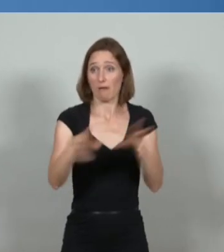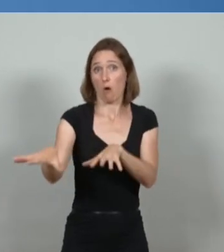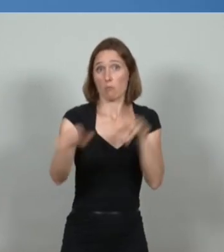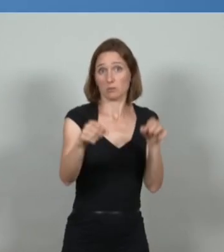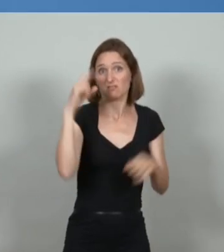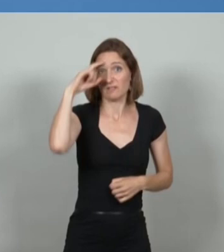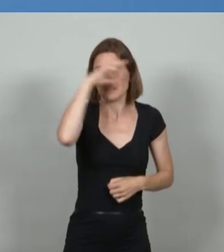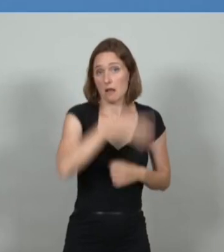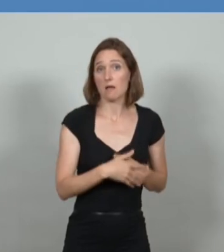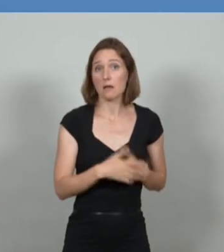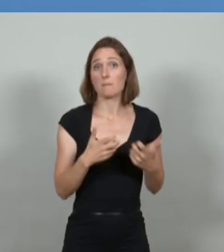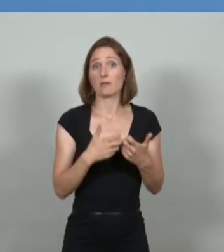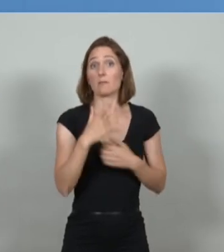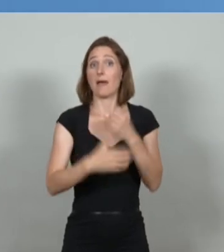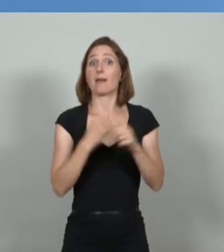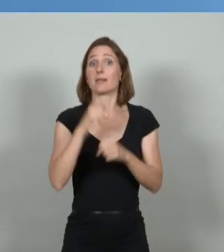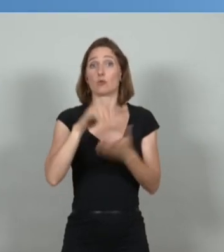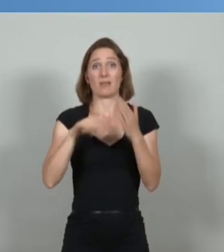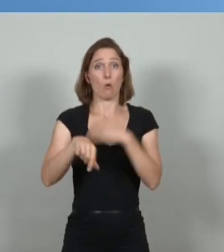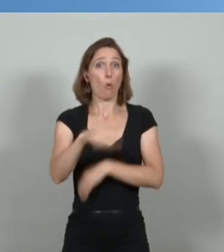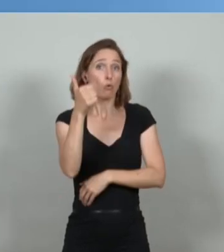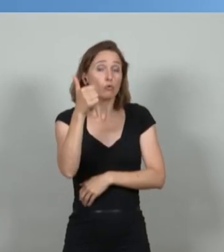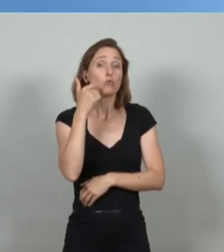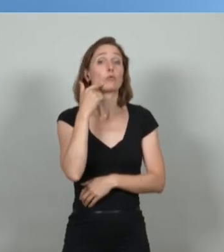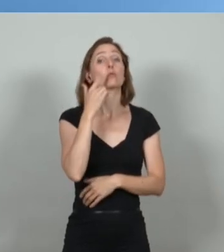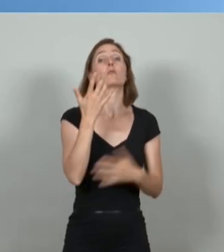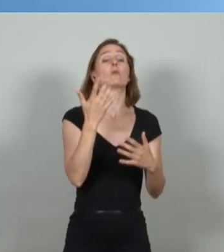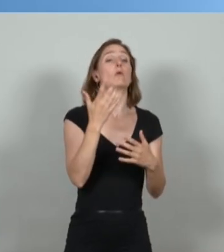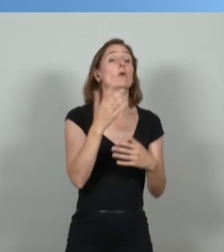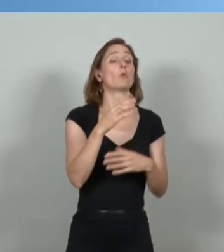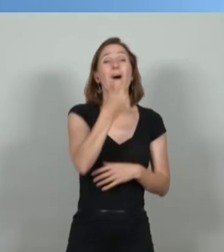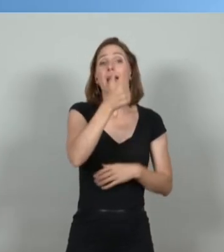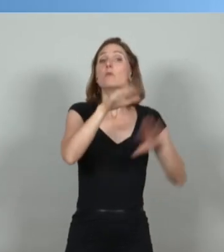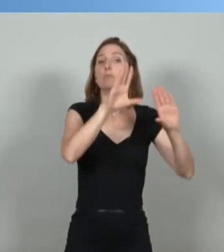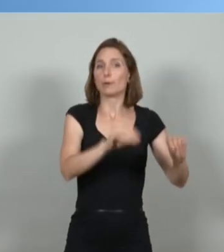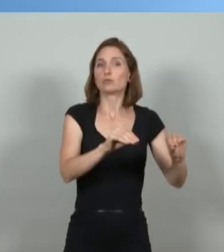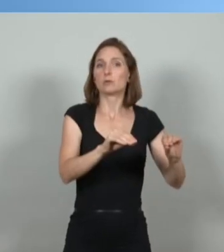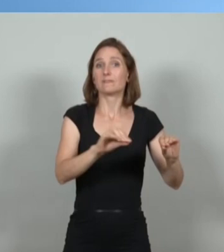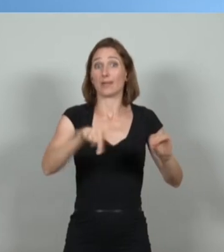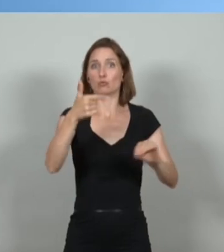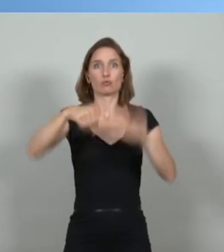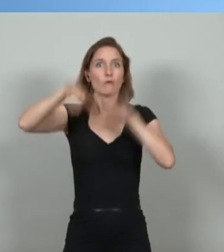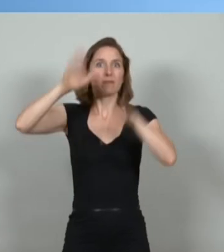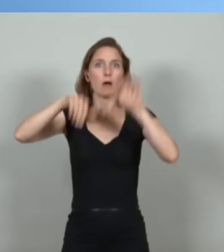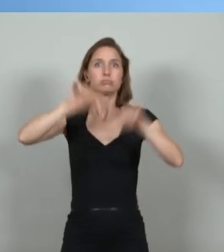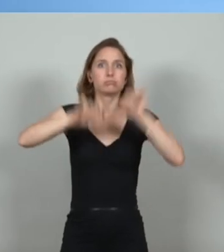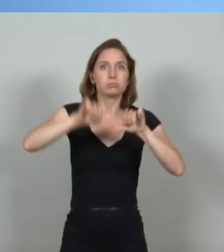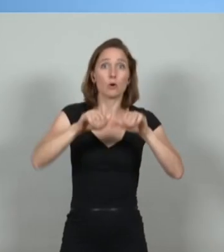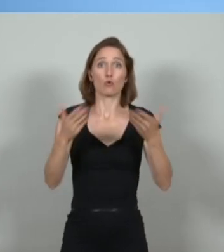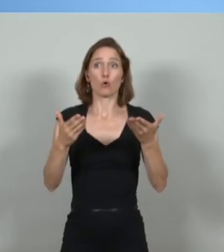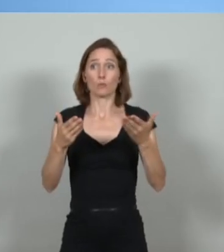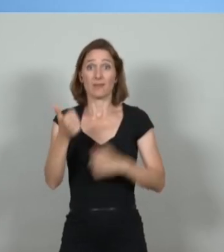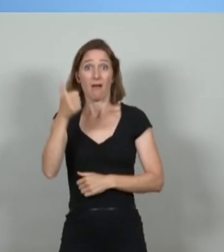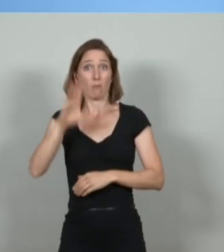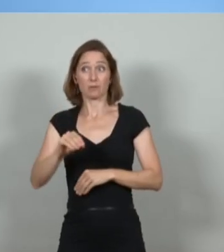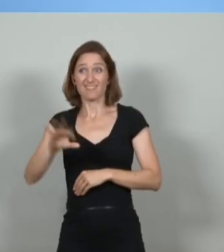d'exemple en 2011 il y avait 12 candidats au concours pour un admis contre 5 pour un admis aujourd'hui